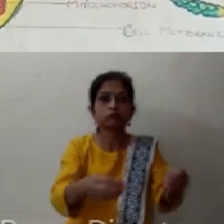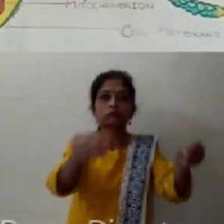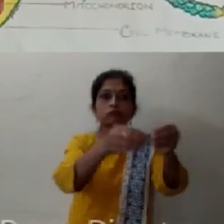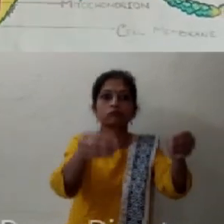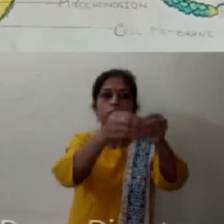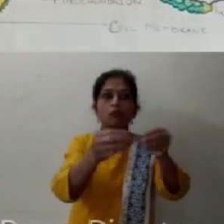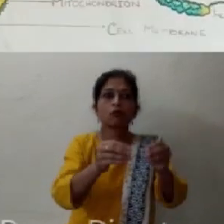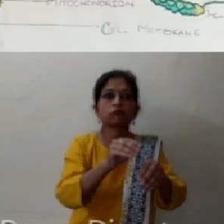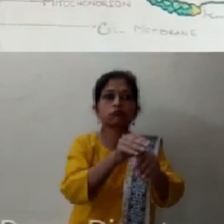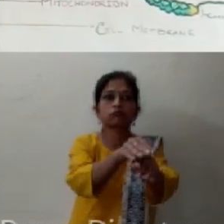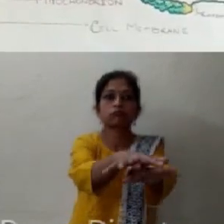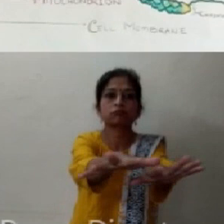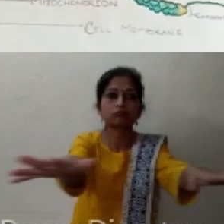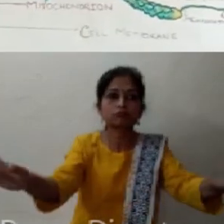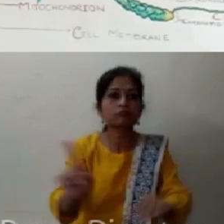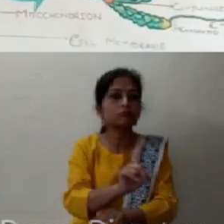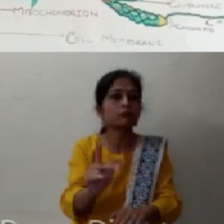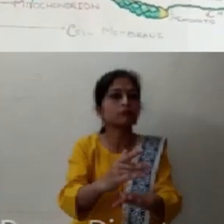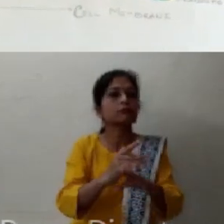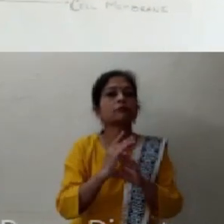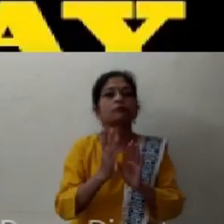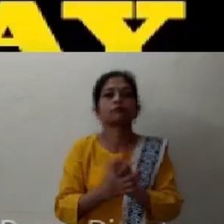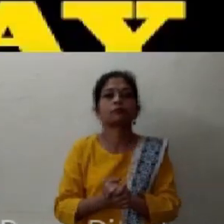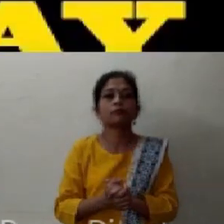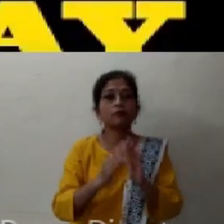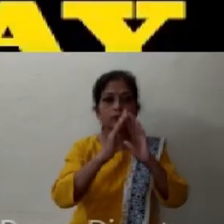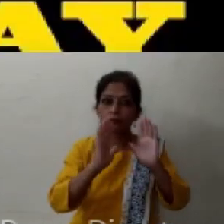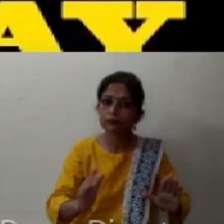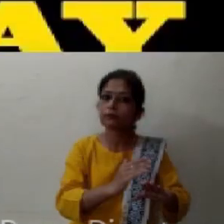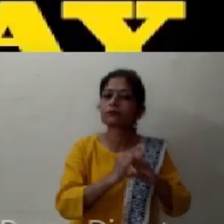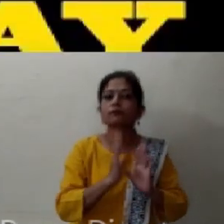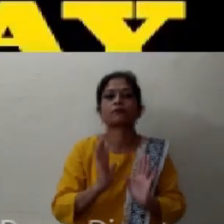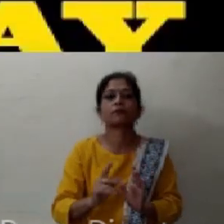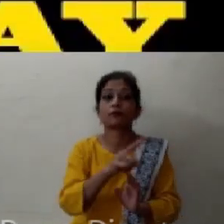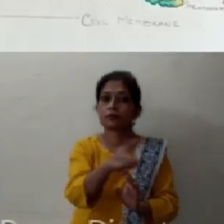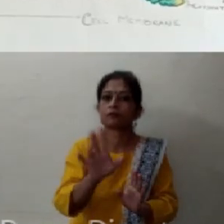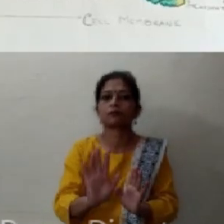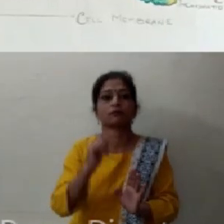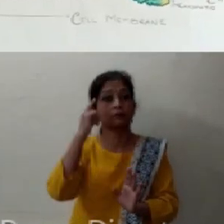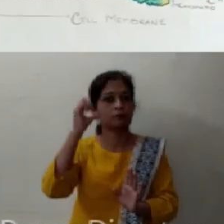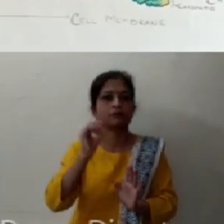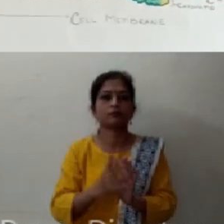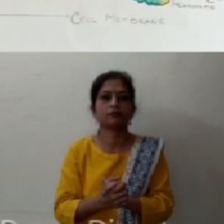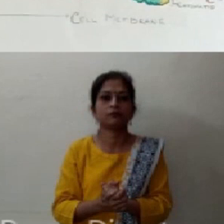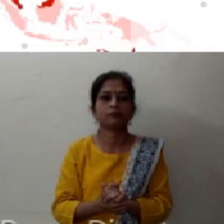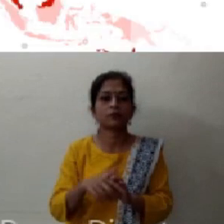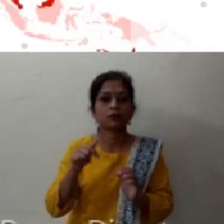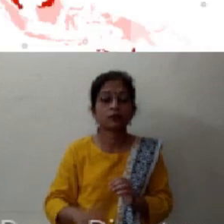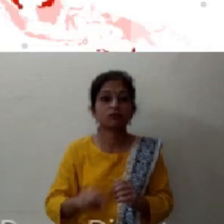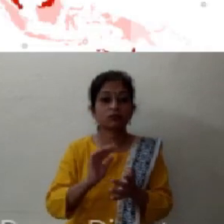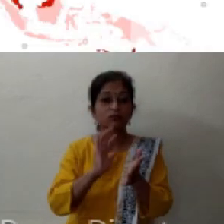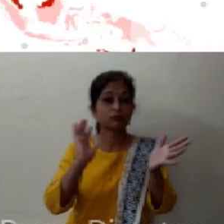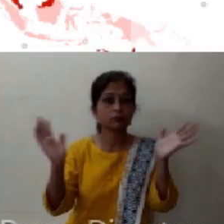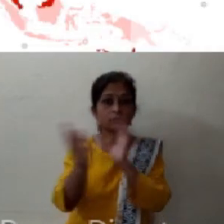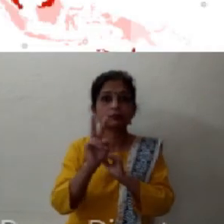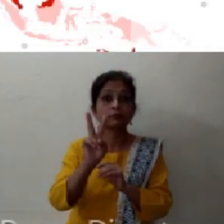सके जहां की वो प्रजनन करता है या बढ़ता है। घर में रहें, सुरक्षित रहें। इसलिए अब ये